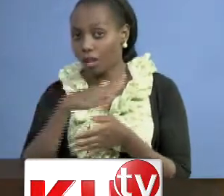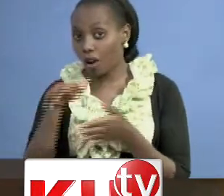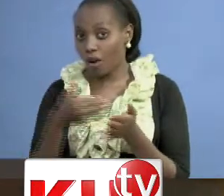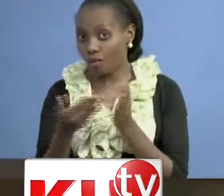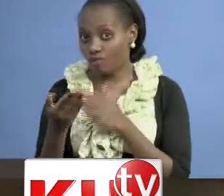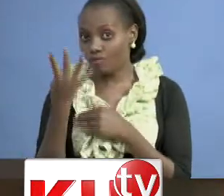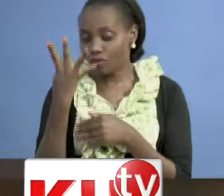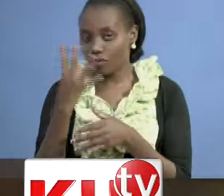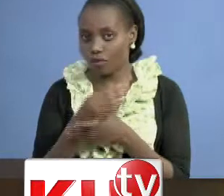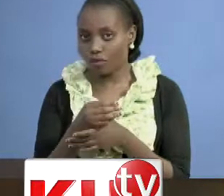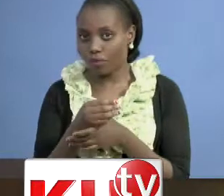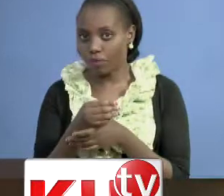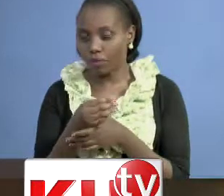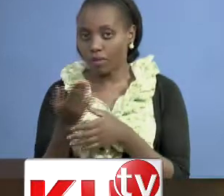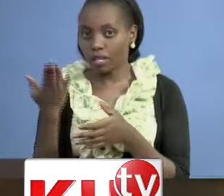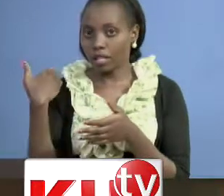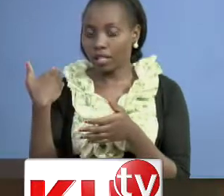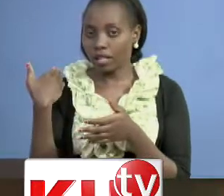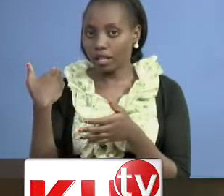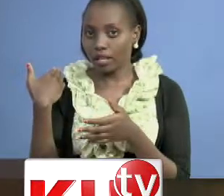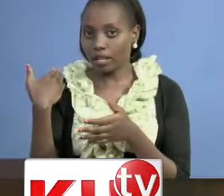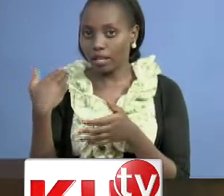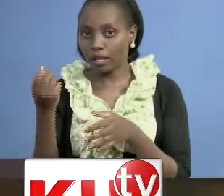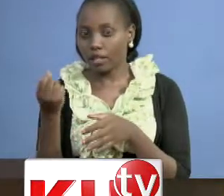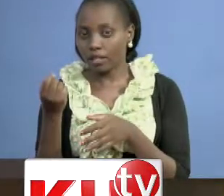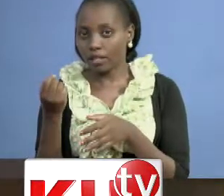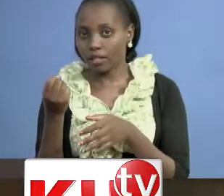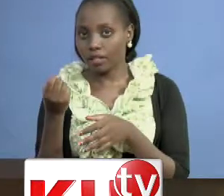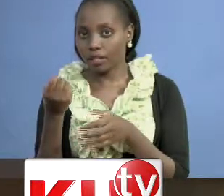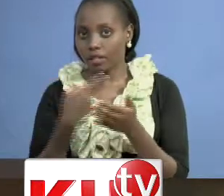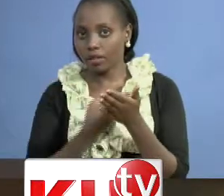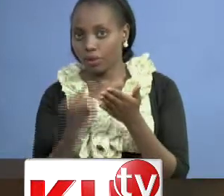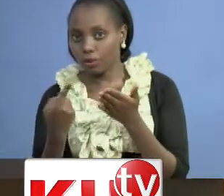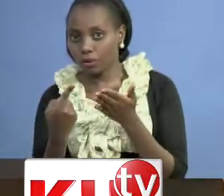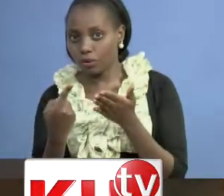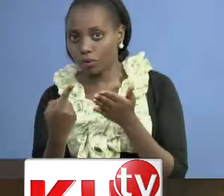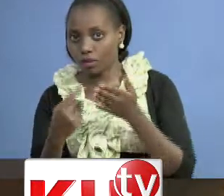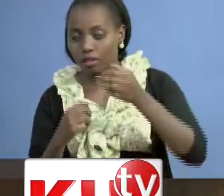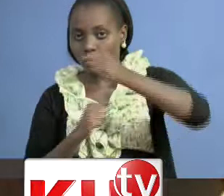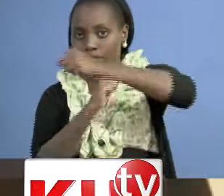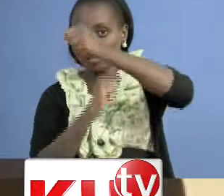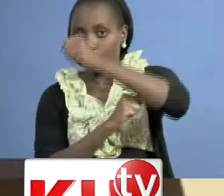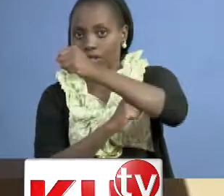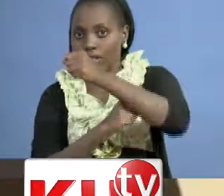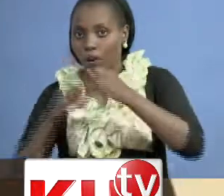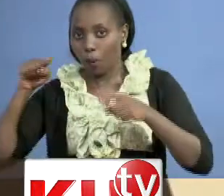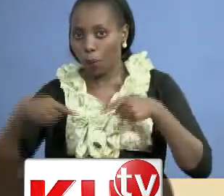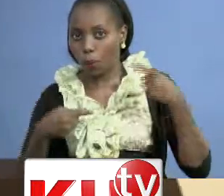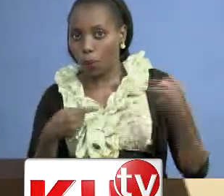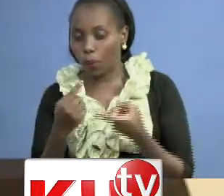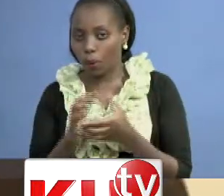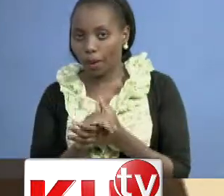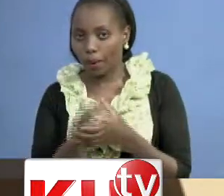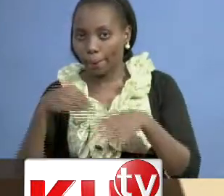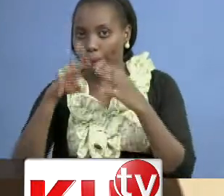tarehe 13 mwezi wa 4 mwaka huu mkiwa Sigiri Bridge Construction Site, Bunyala, Bunyala Sub